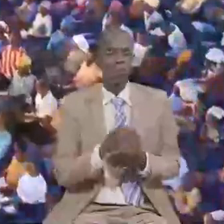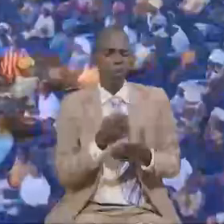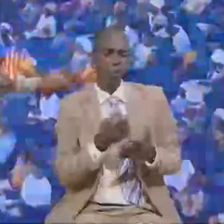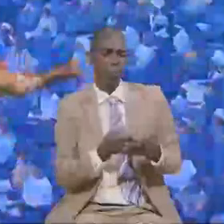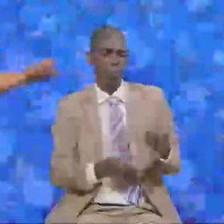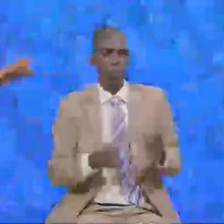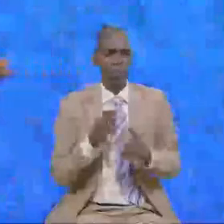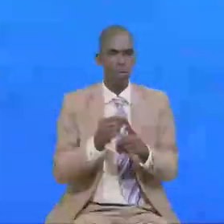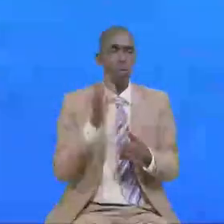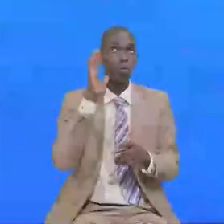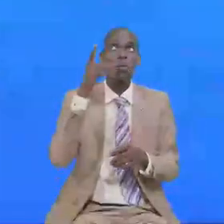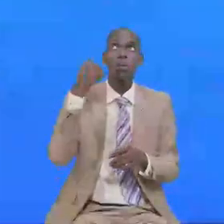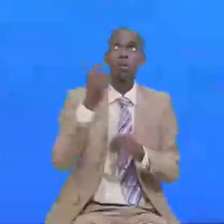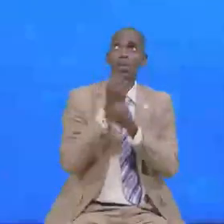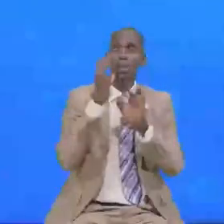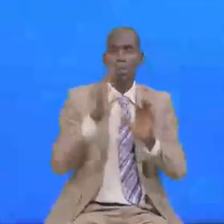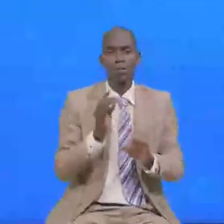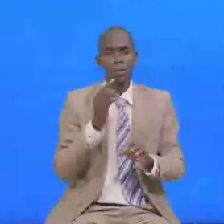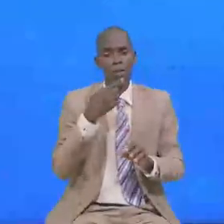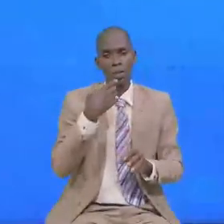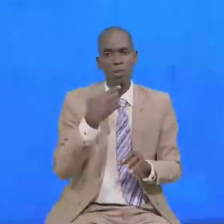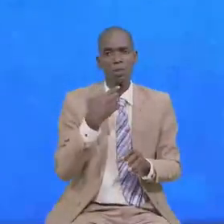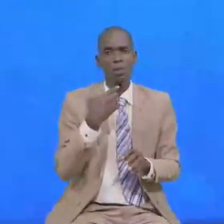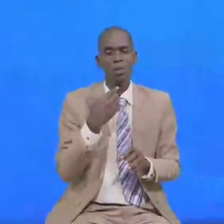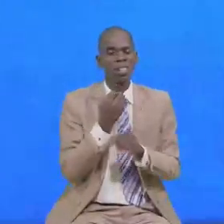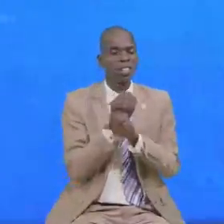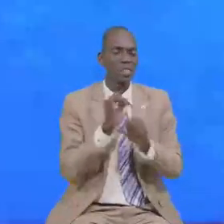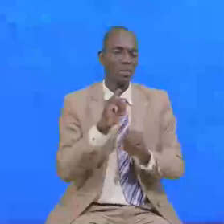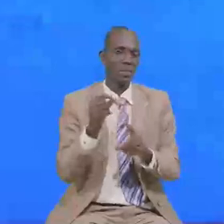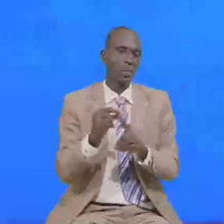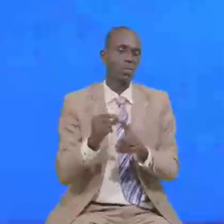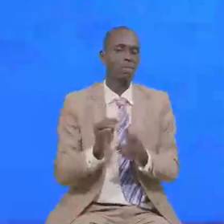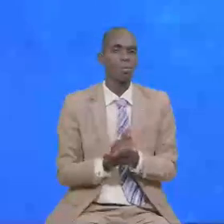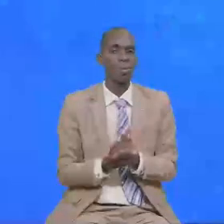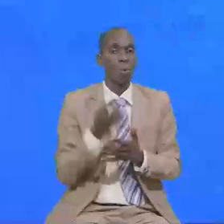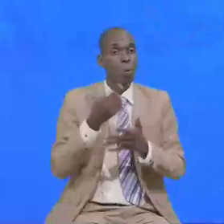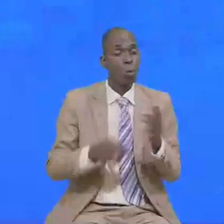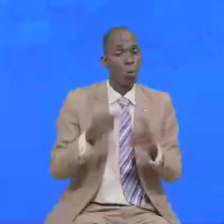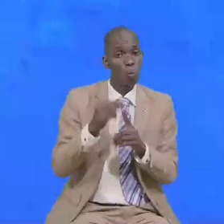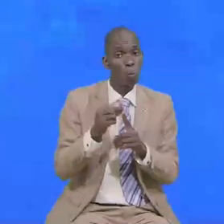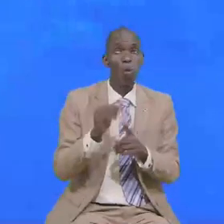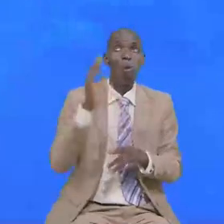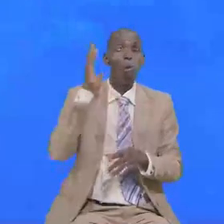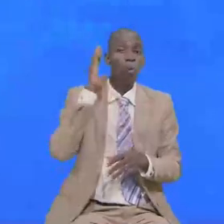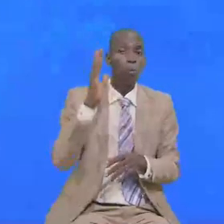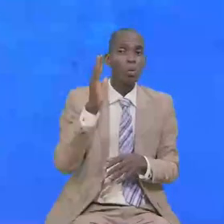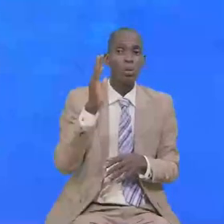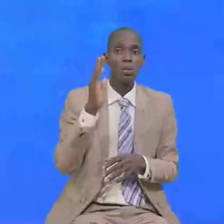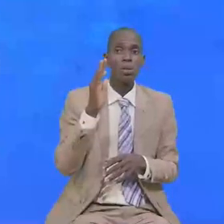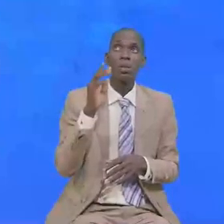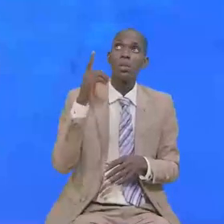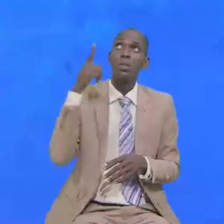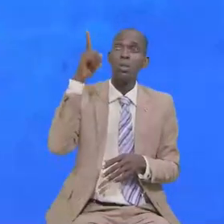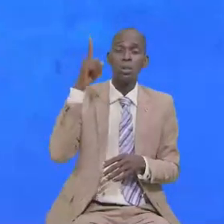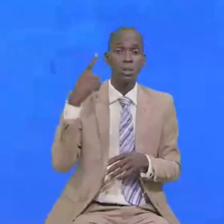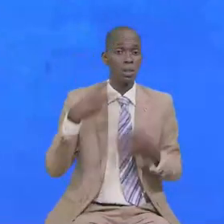Quelle est la parole que le roi va proférer? C'est la parole qui sauve.